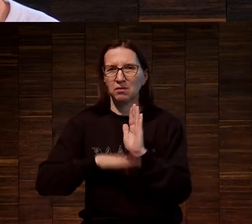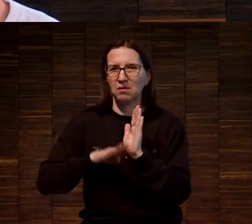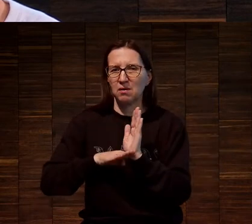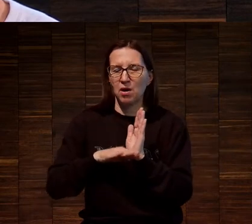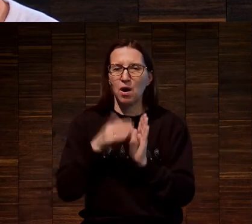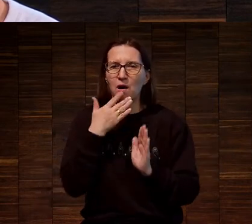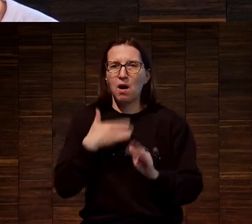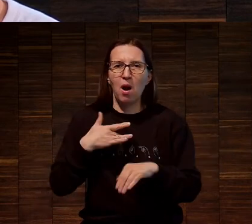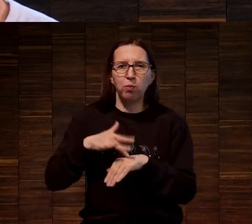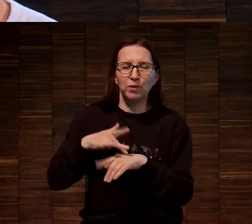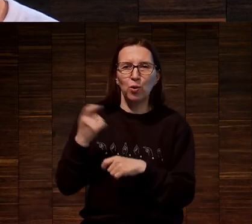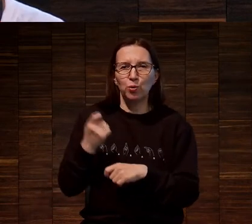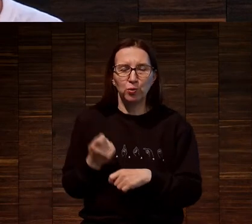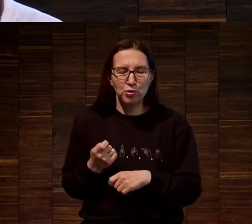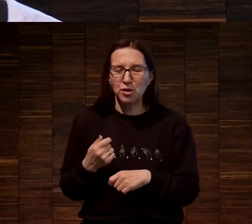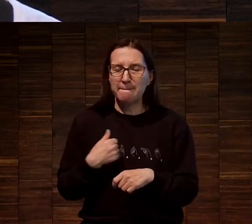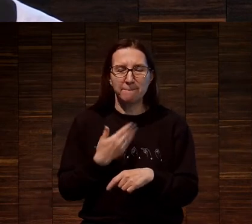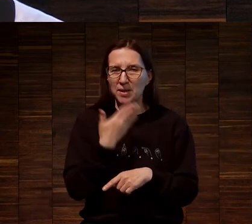называются любителями